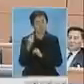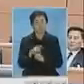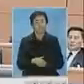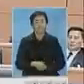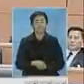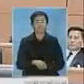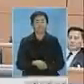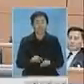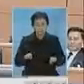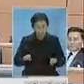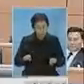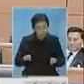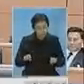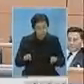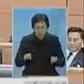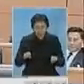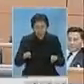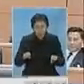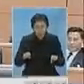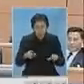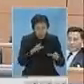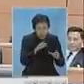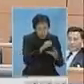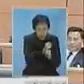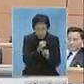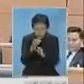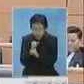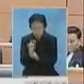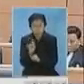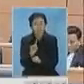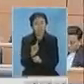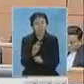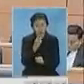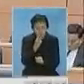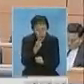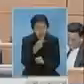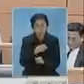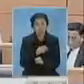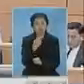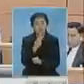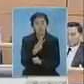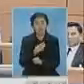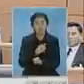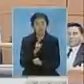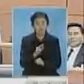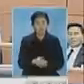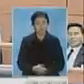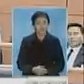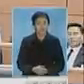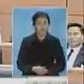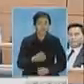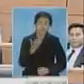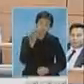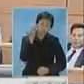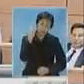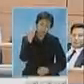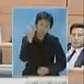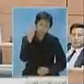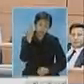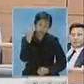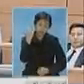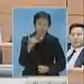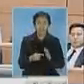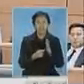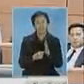ปฏิรูปไหนครับผลงานของกรรมการปฏิรูปที่ผ่านมามันเป็น